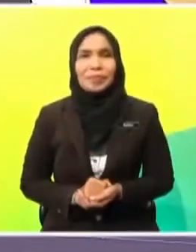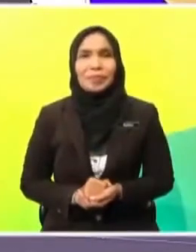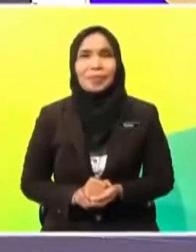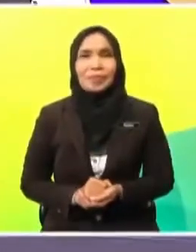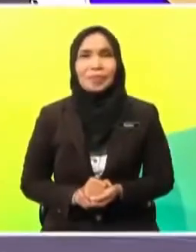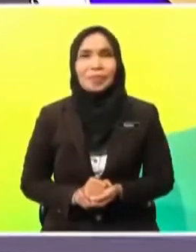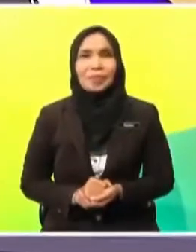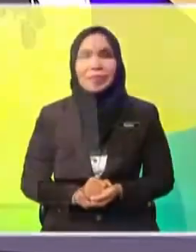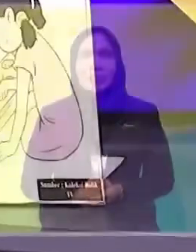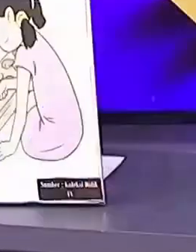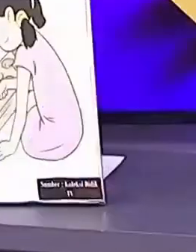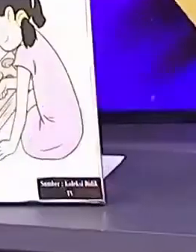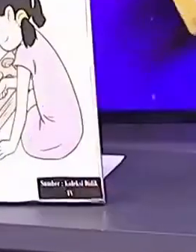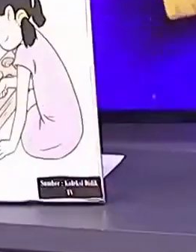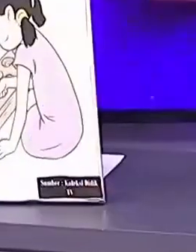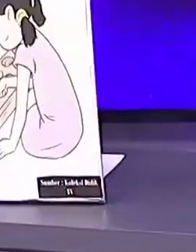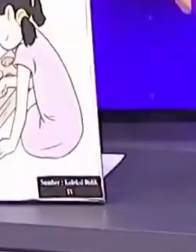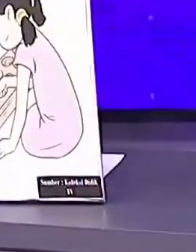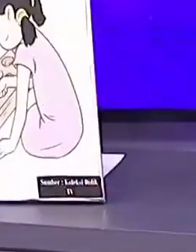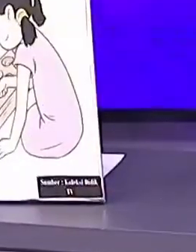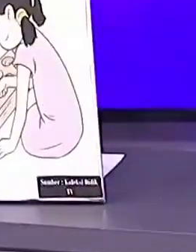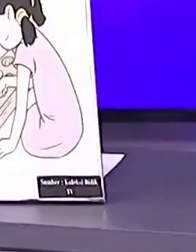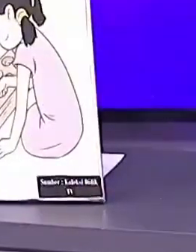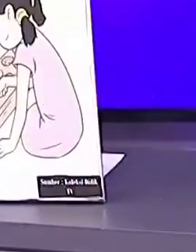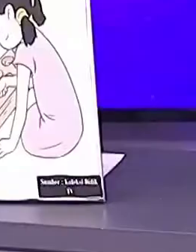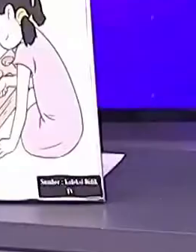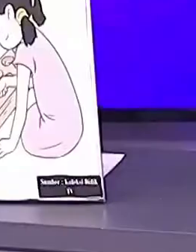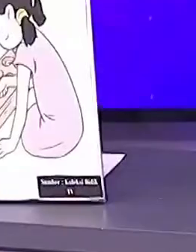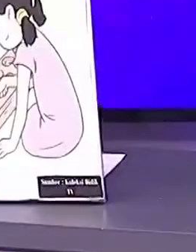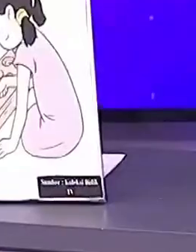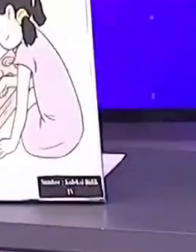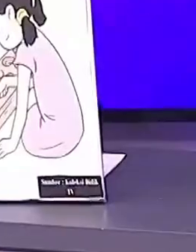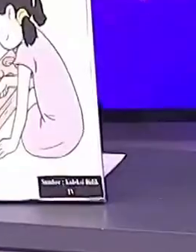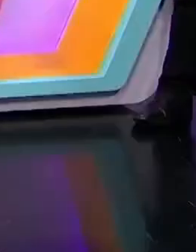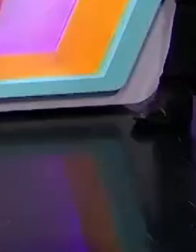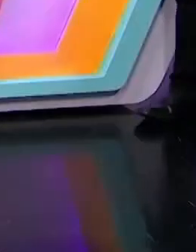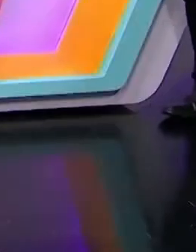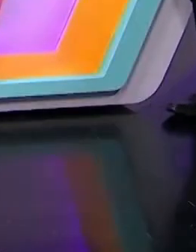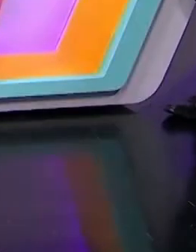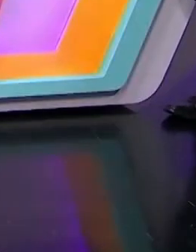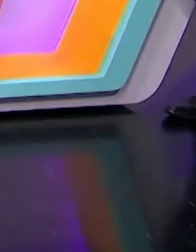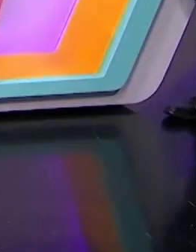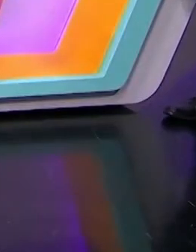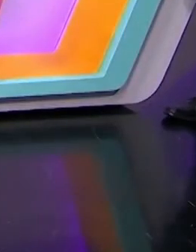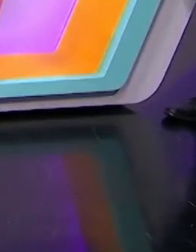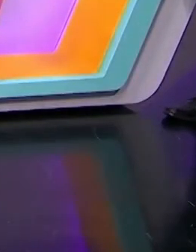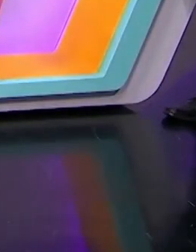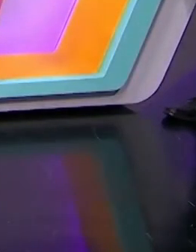Mulia permainan tradisi aja nama roh itu dia Jinggo